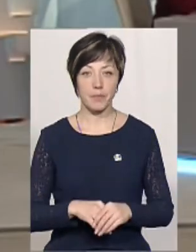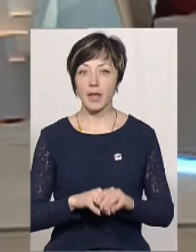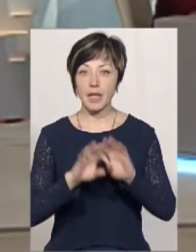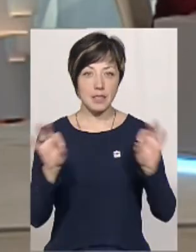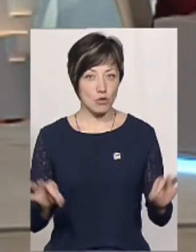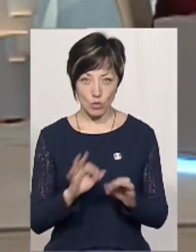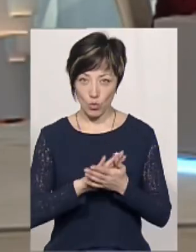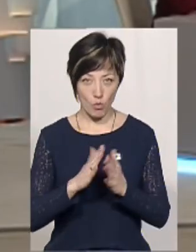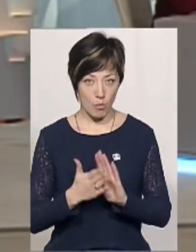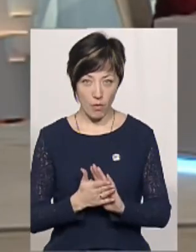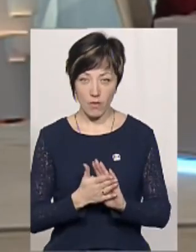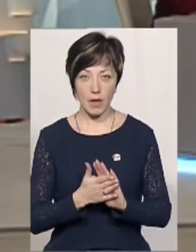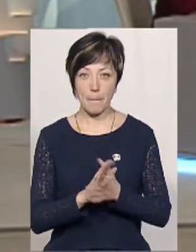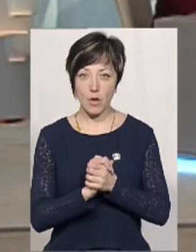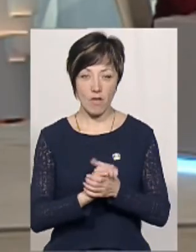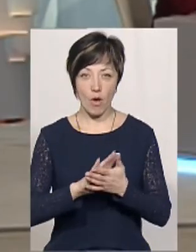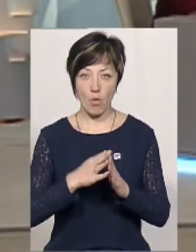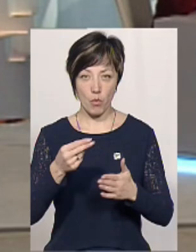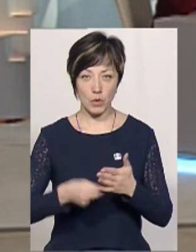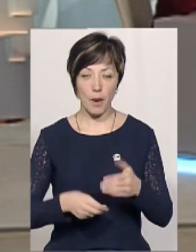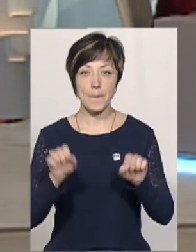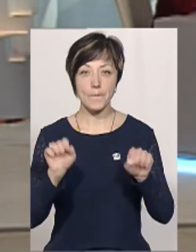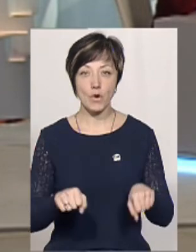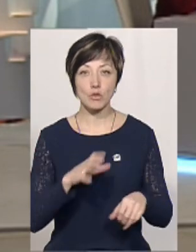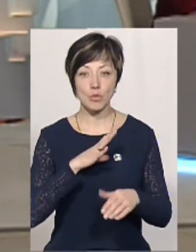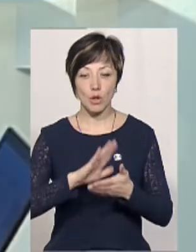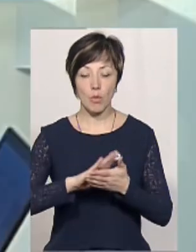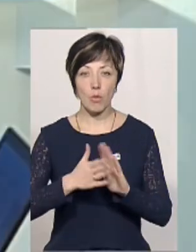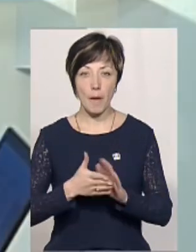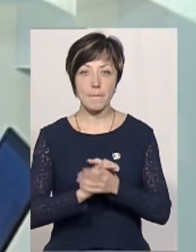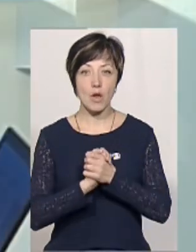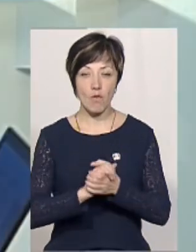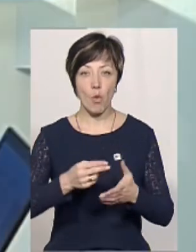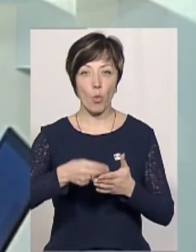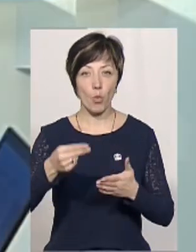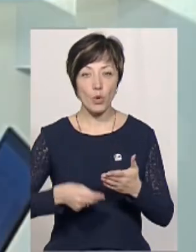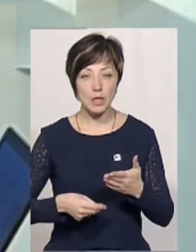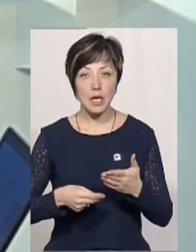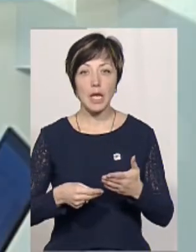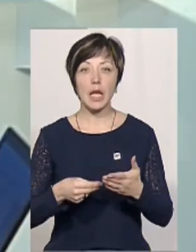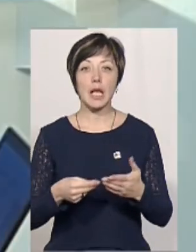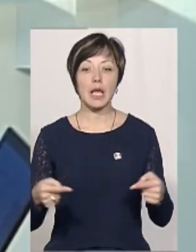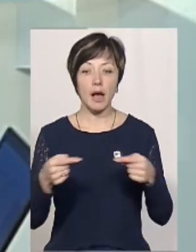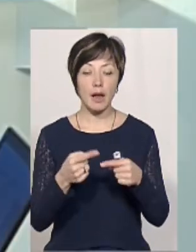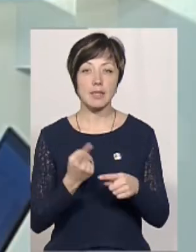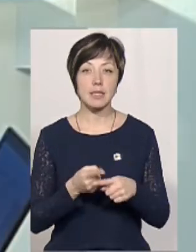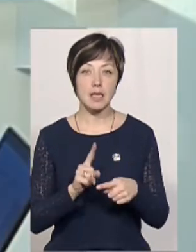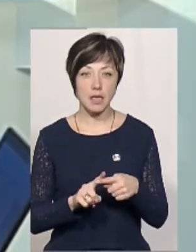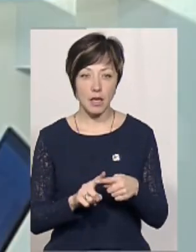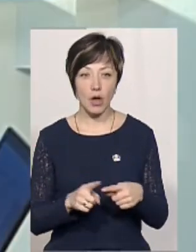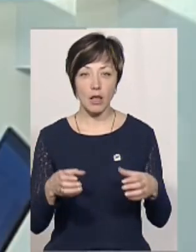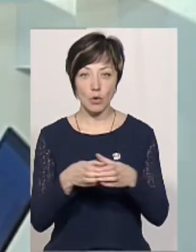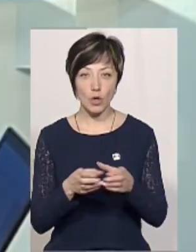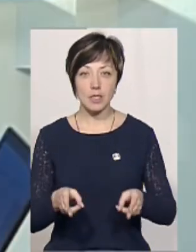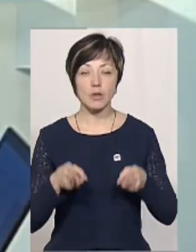Ні за жодних умов, ні мирова угода? Може бути укладення мирової угоди якраз з цієї